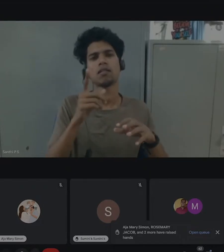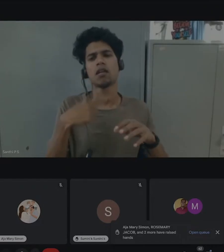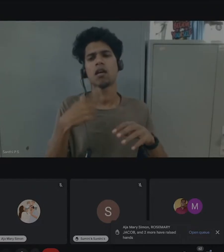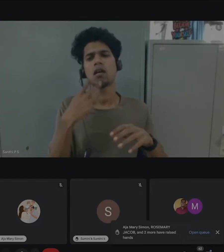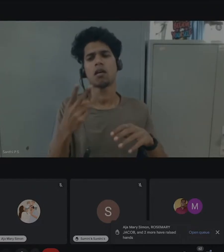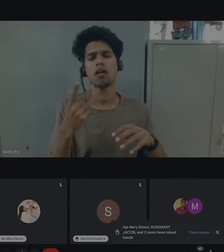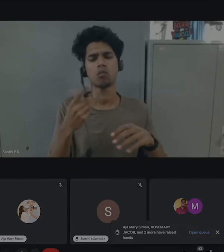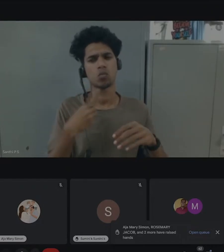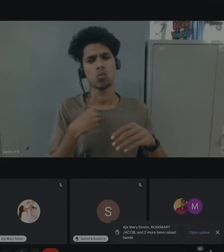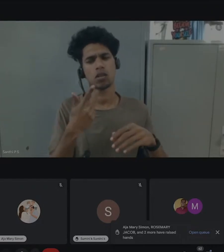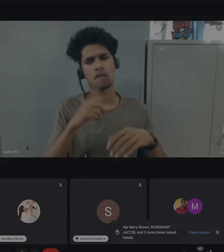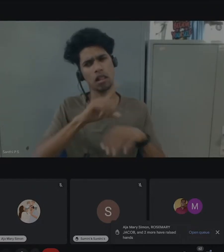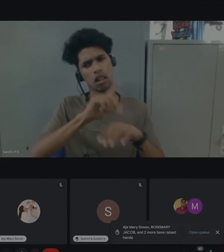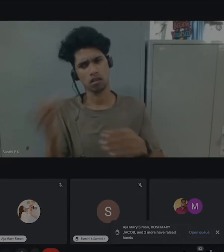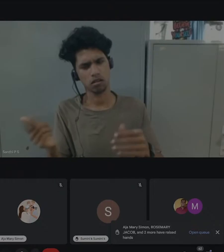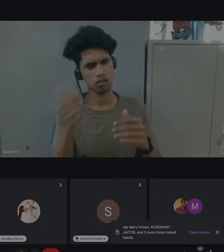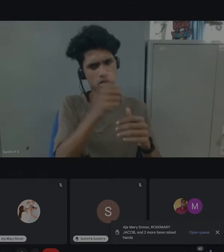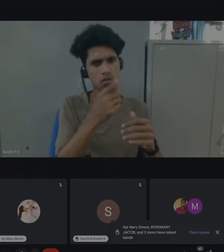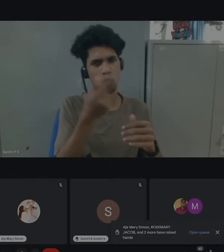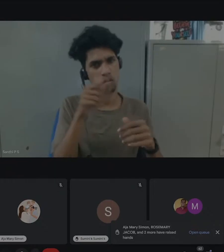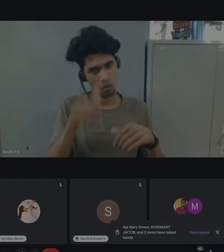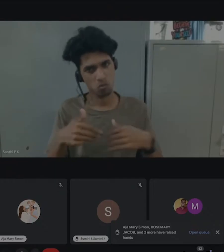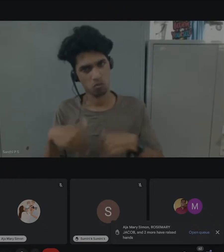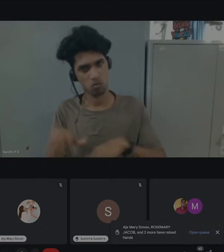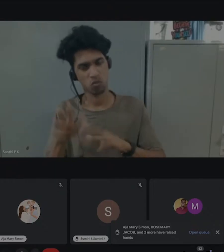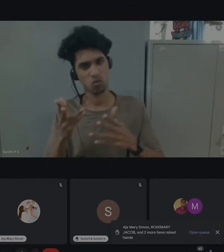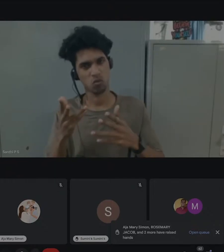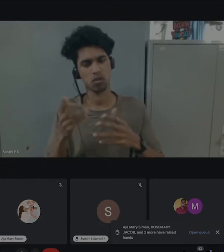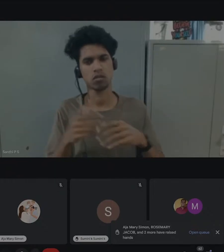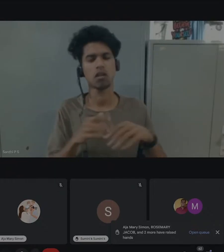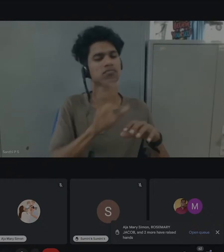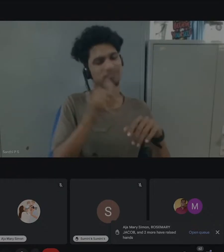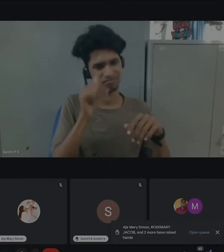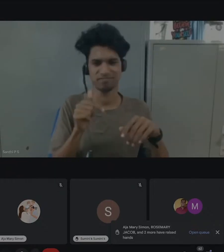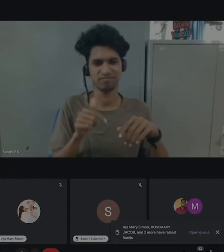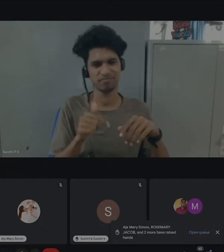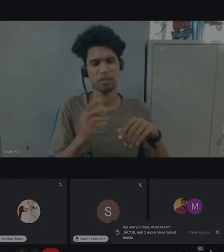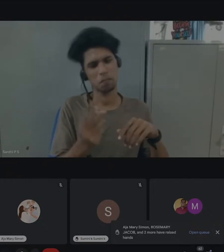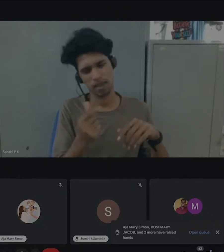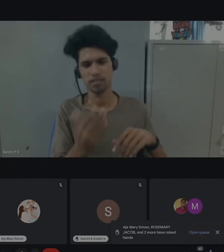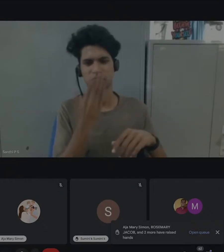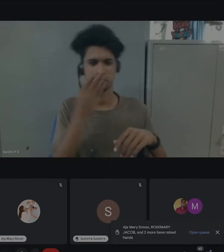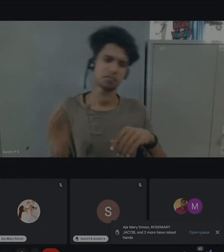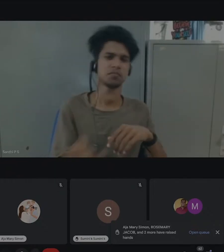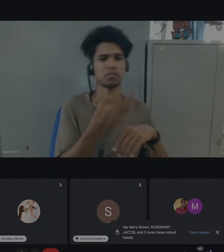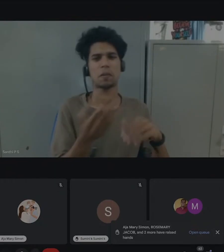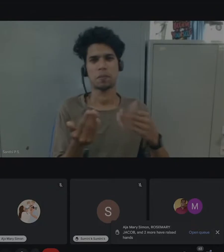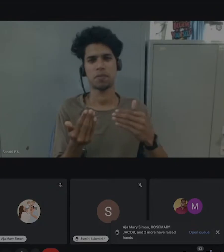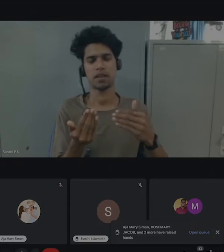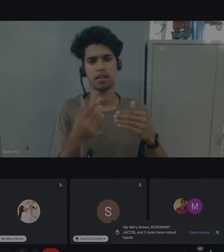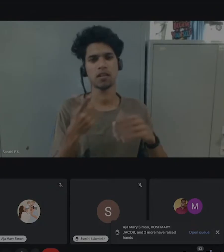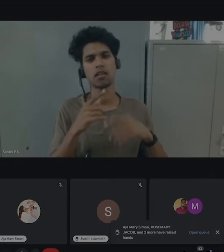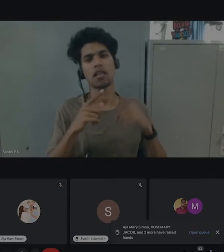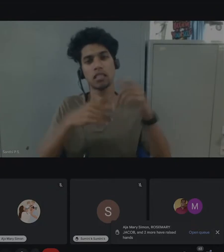മതിയോ അതോ ഉടനെ കാണിക്കണോ? അല്ല, ഉടനെ തന്നെ കാണിക്കുക കേട്ടോ. ഒന്ന് കാണിച്ചോളൂ. കാണിക്കുന്നത് കൊണ്ട് നമ്മൾ തെറപ്പി എടുക്കണോ വേണ്ടയോ എന്നുള്ളതെല്ലാം രണ്ടാമത്തെ